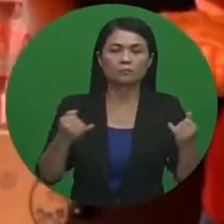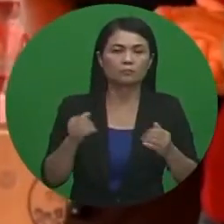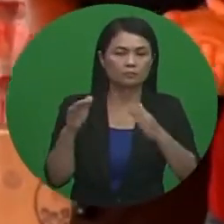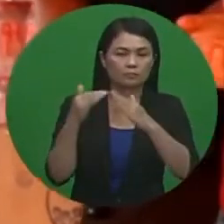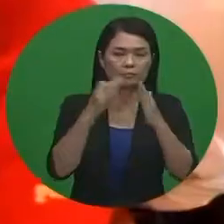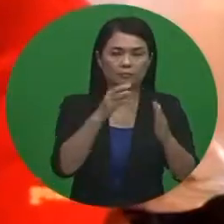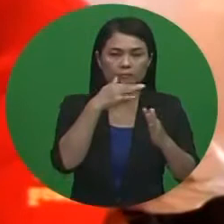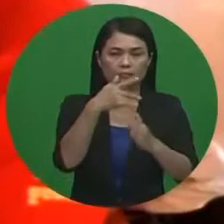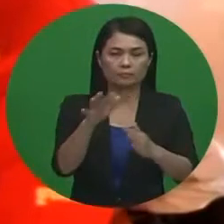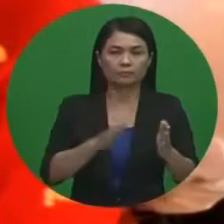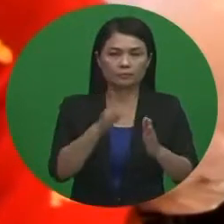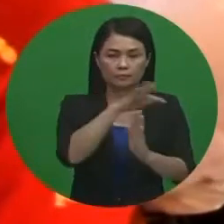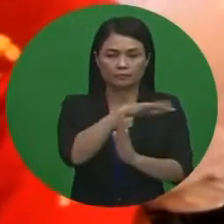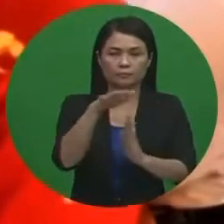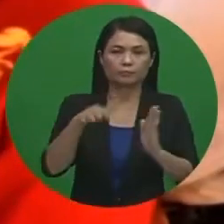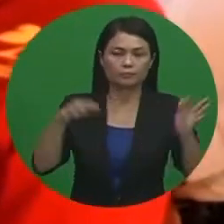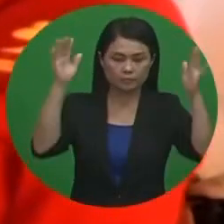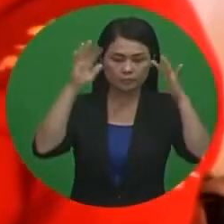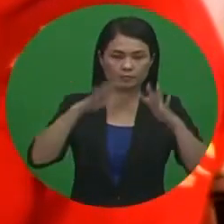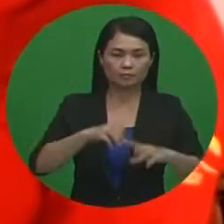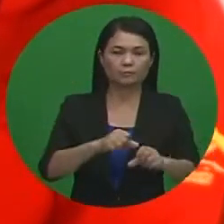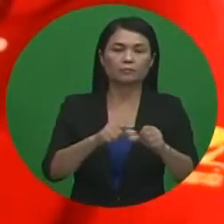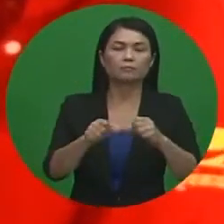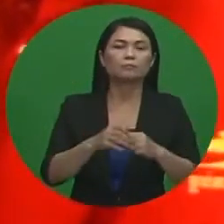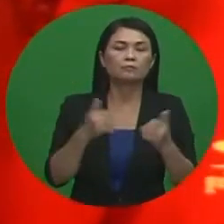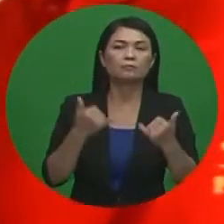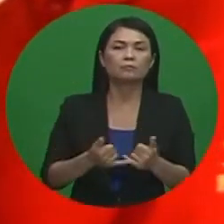ដើម្បីបញ្ជៀសការលិចលង់នៅរដូវវស្សាបន្តទៀត